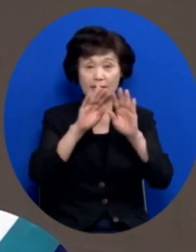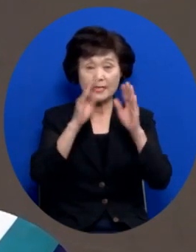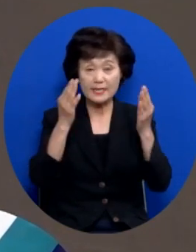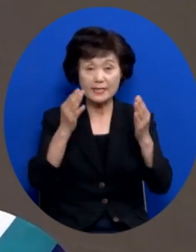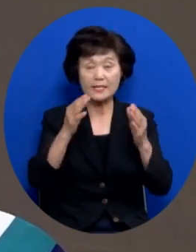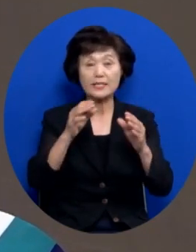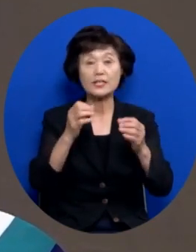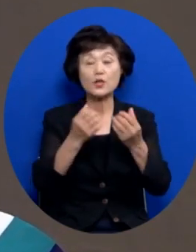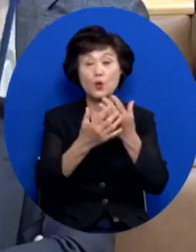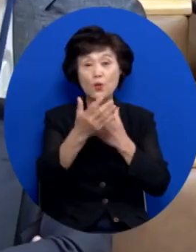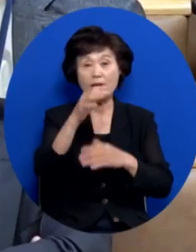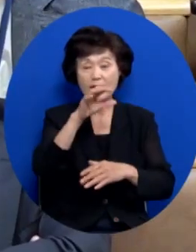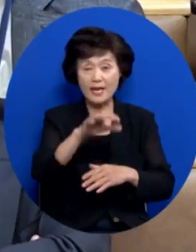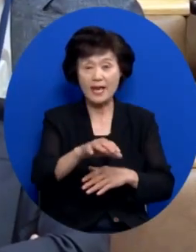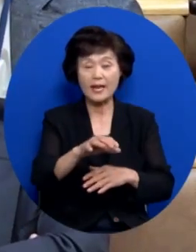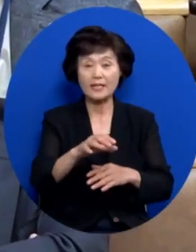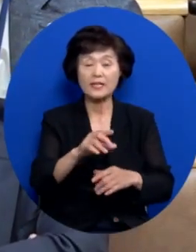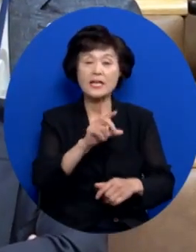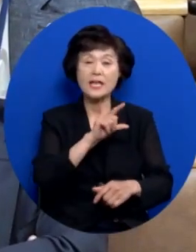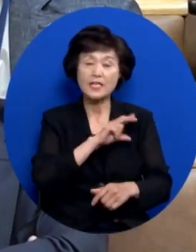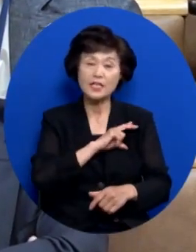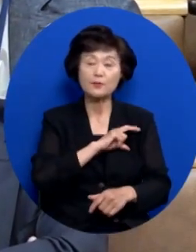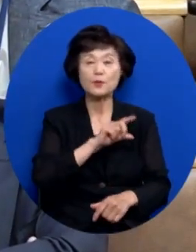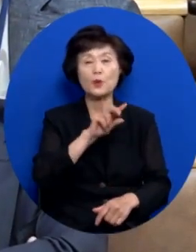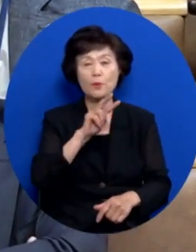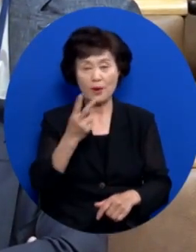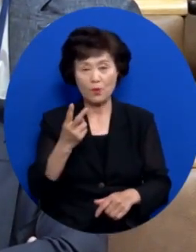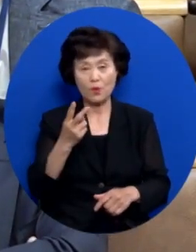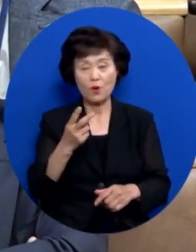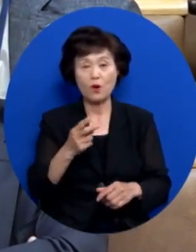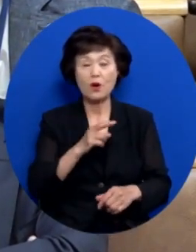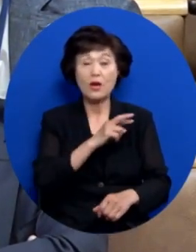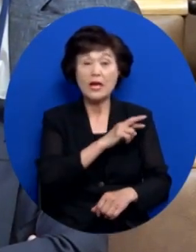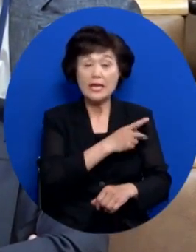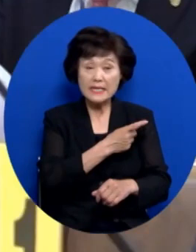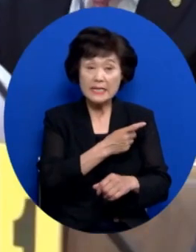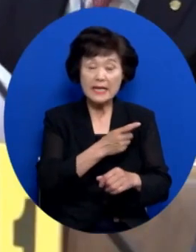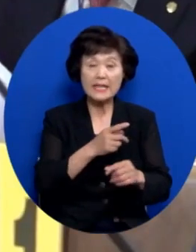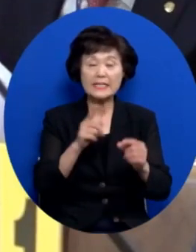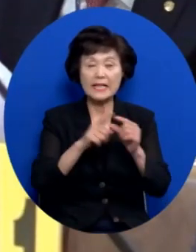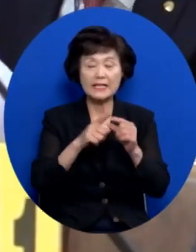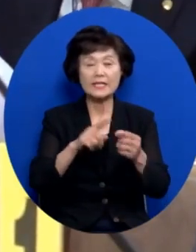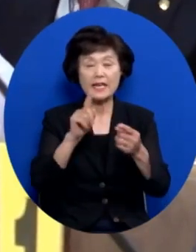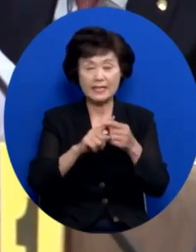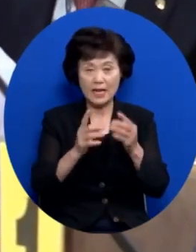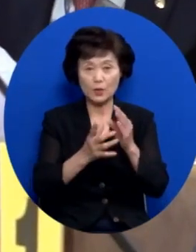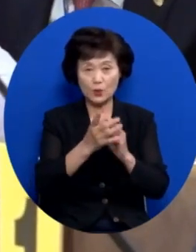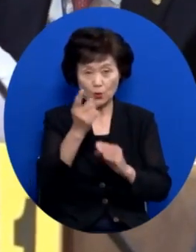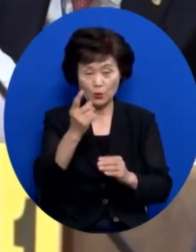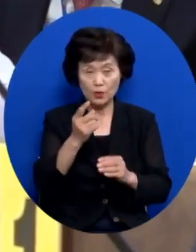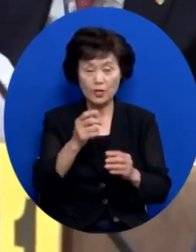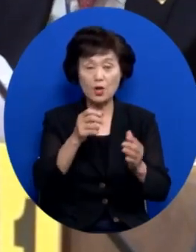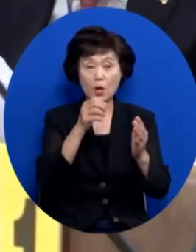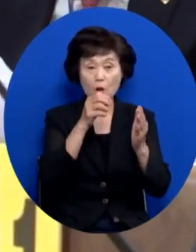명칭을 사무총장으로 변경하는 안을 비롯해 이단 규정 용어 통일, 교단 탈퇴 시